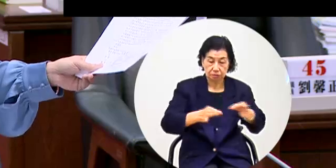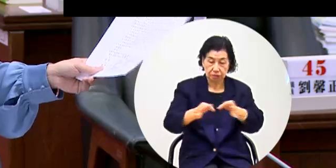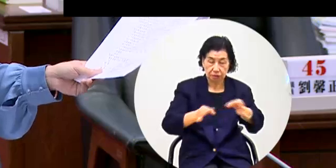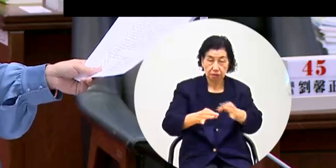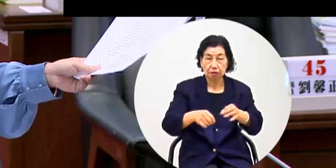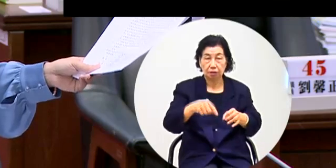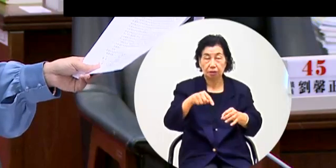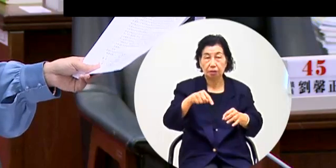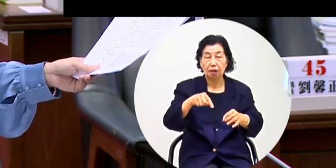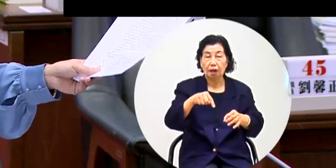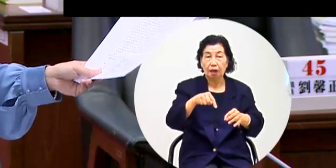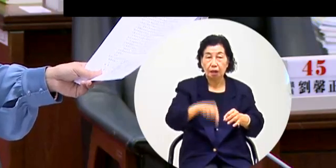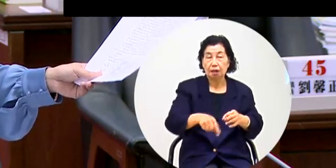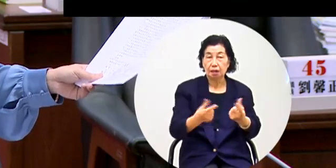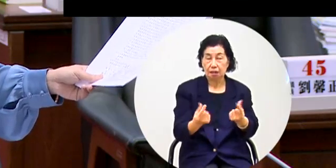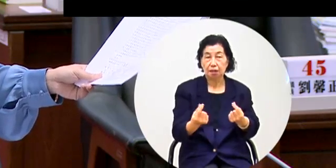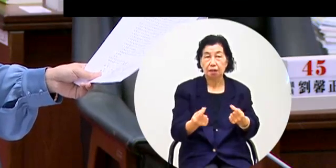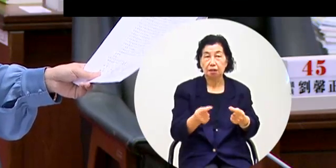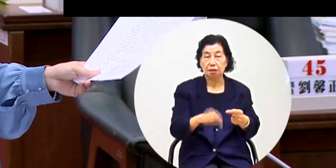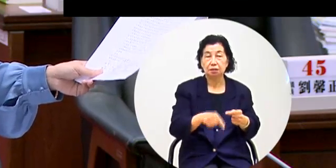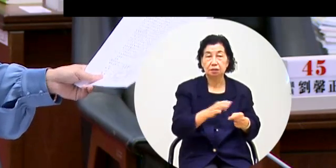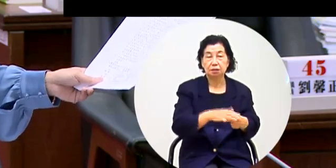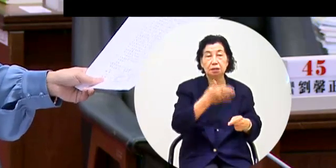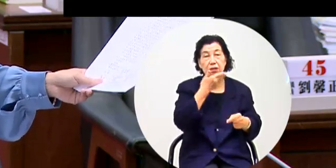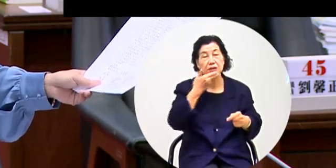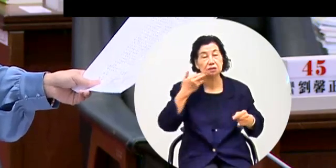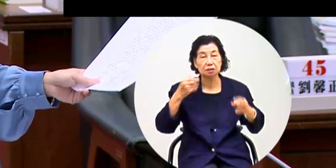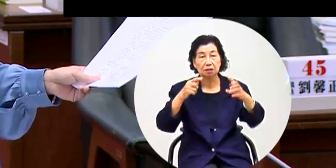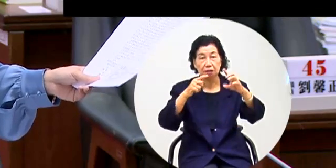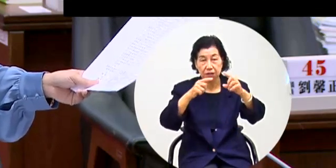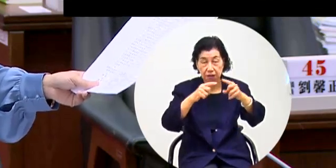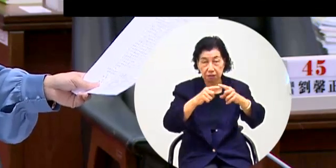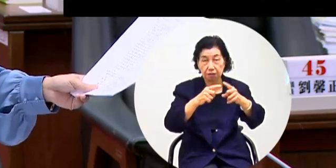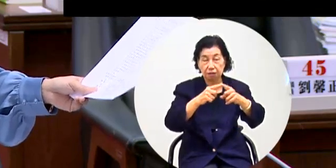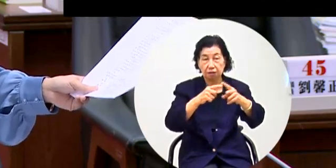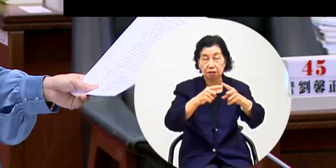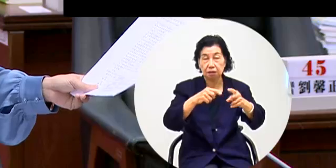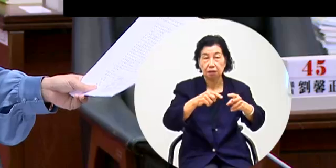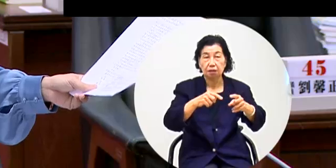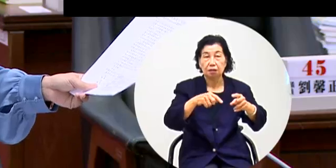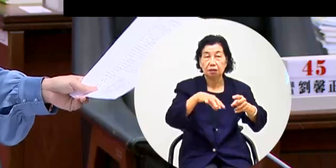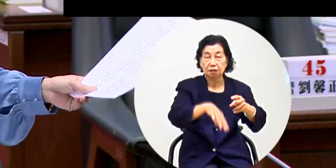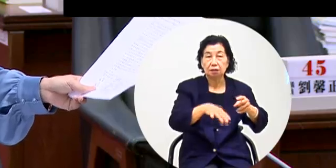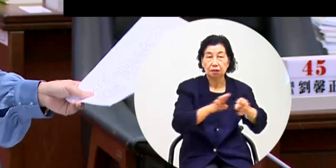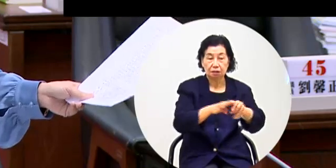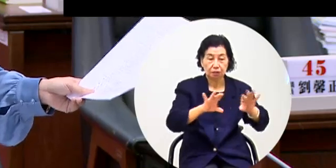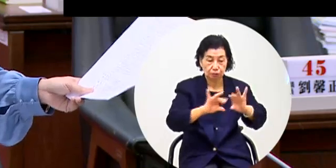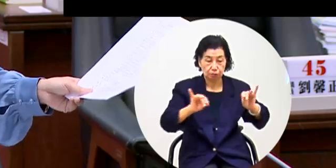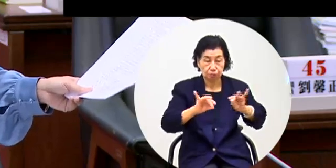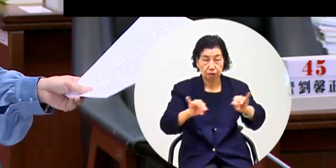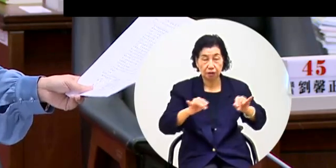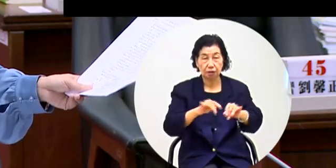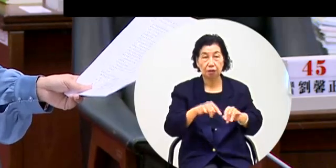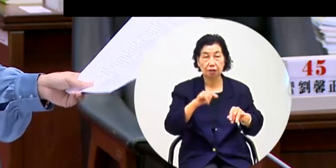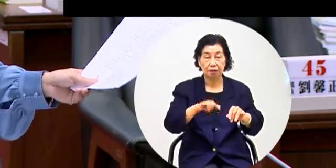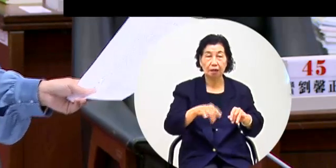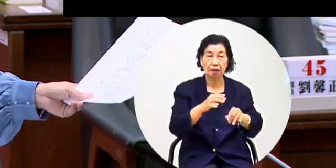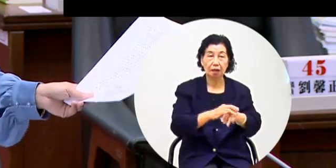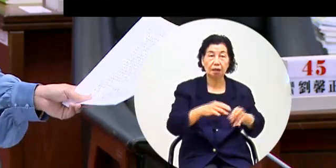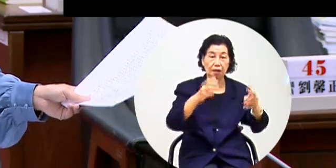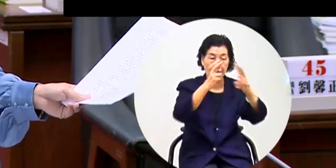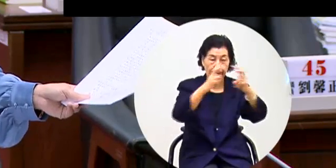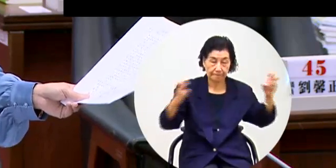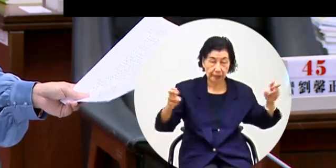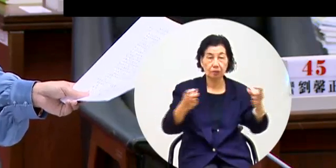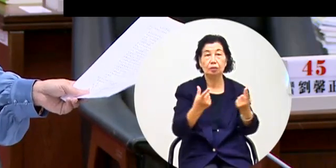呢？好，庙宇的部分是不是一样一坪换一坪？学校的部分现在只有2块学校预定地，但是有3所学校。好，这